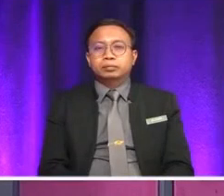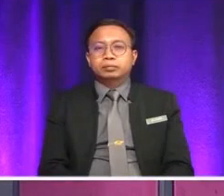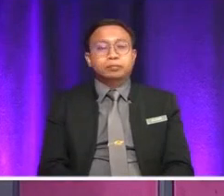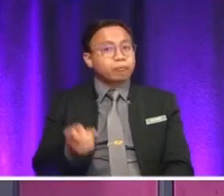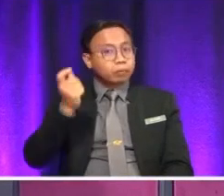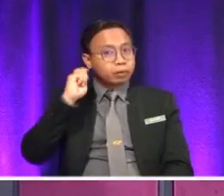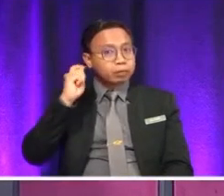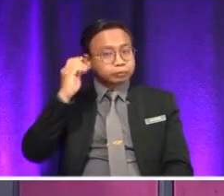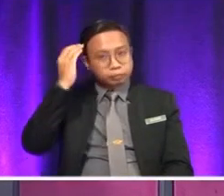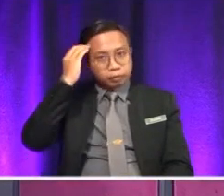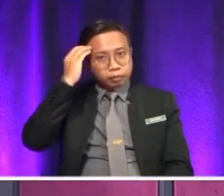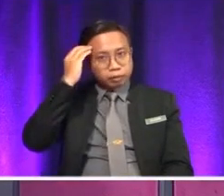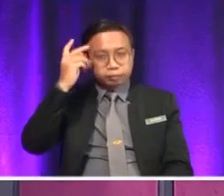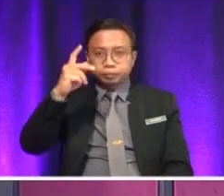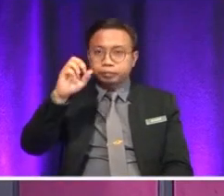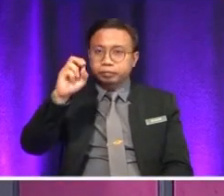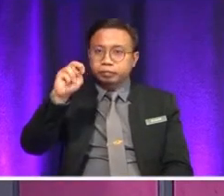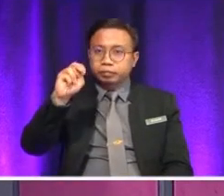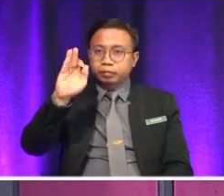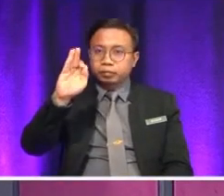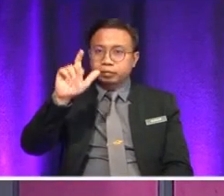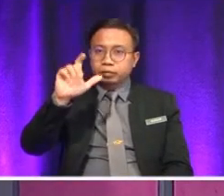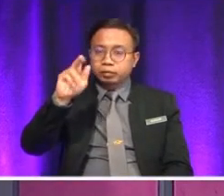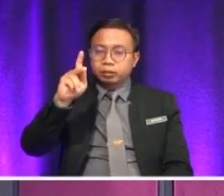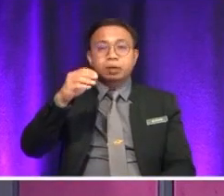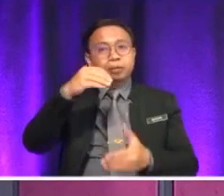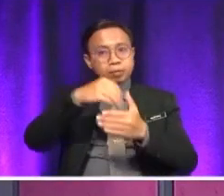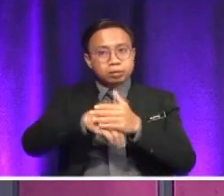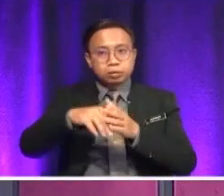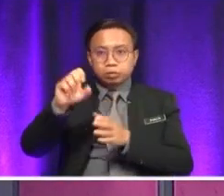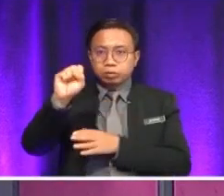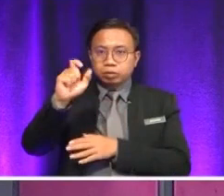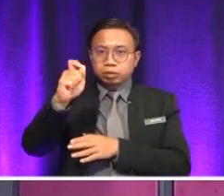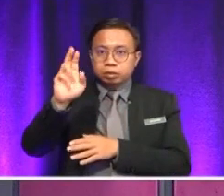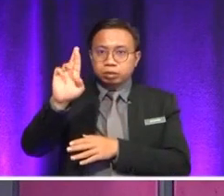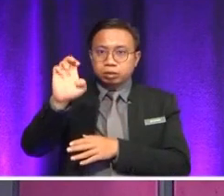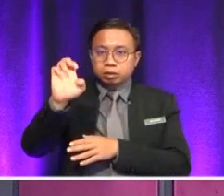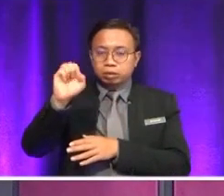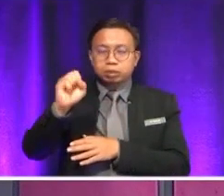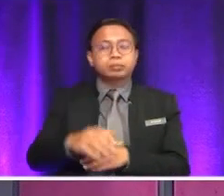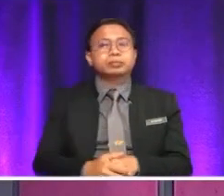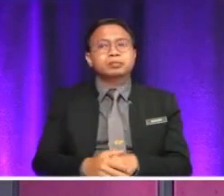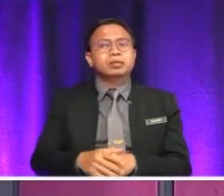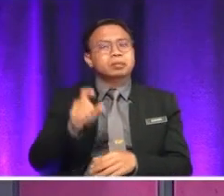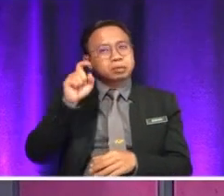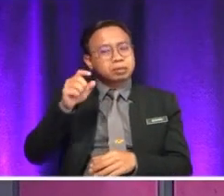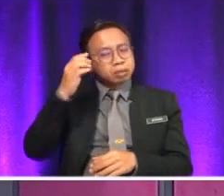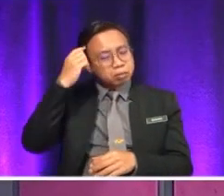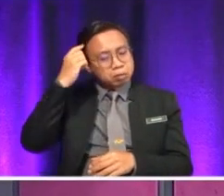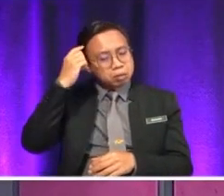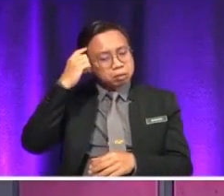Okey, tadi kita tahu pasal konflik. Kita masuk pada stres. Stres je mesti kepala